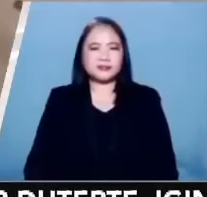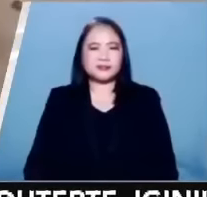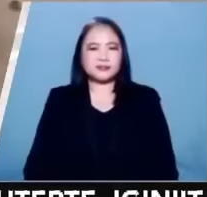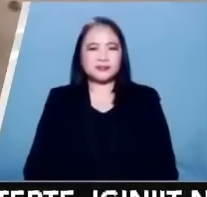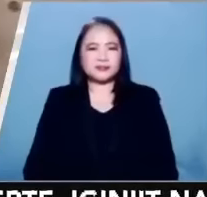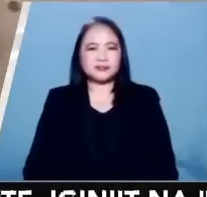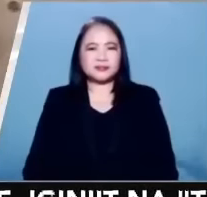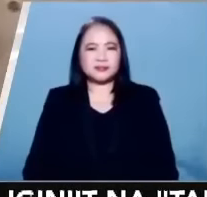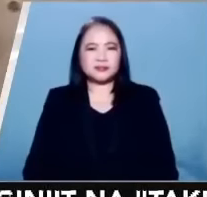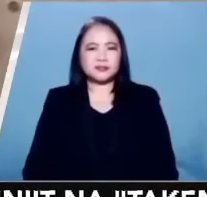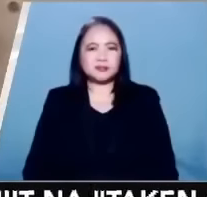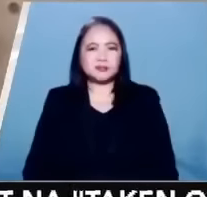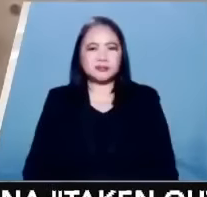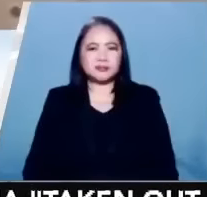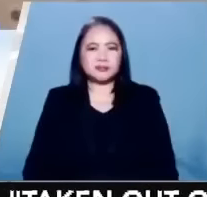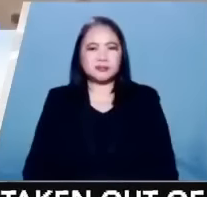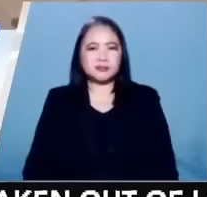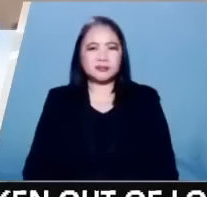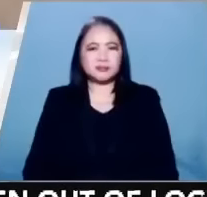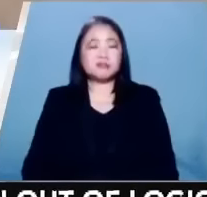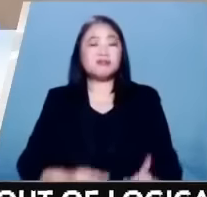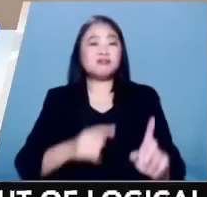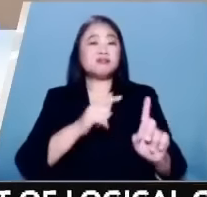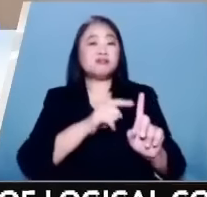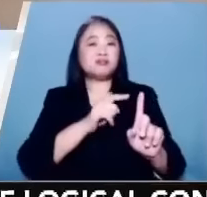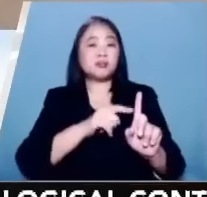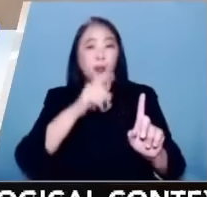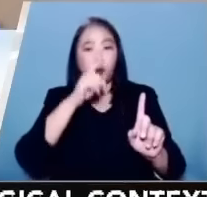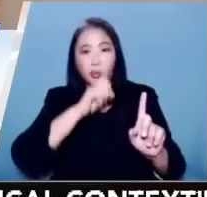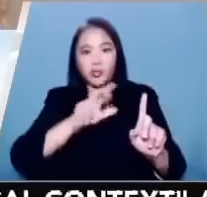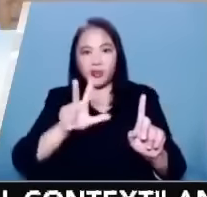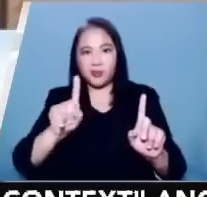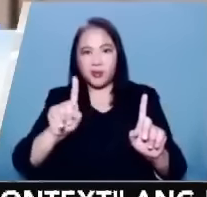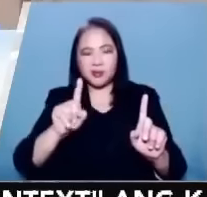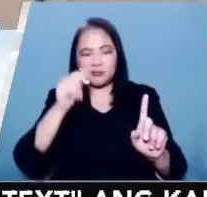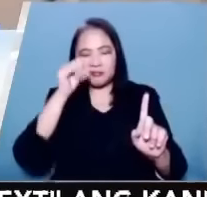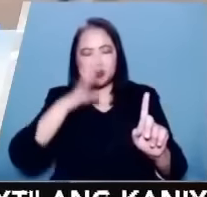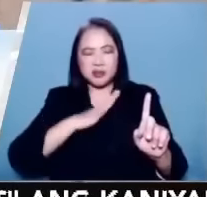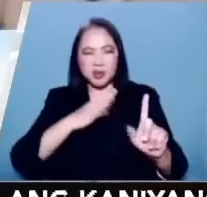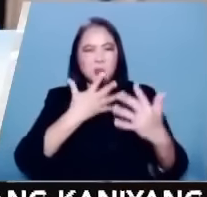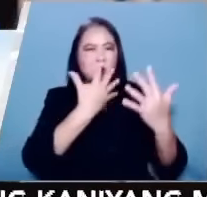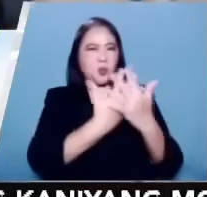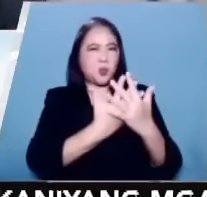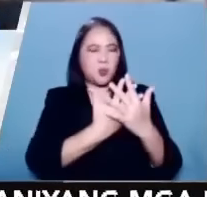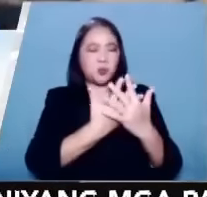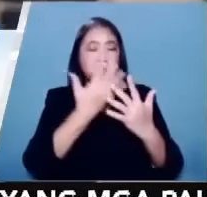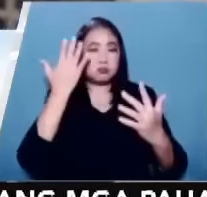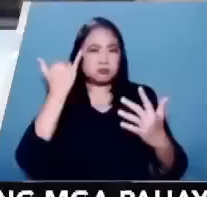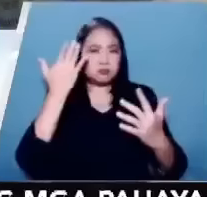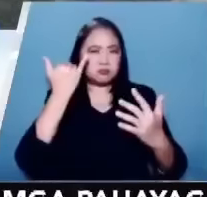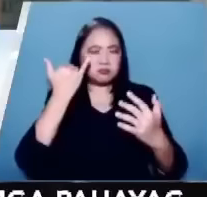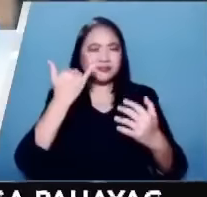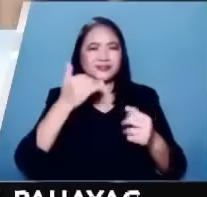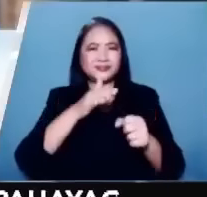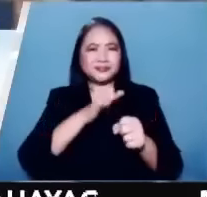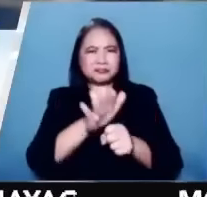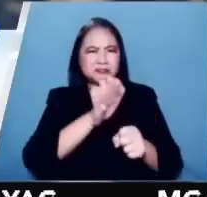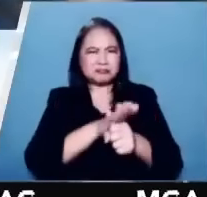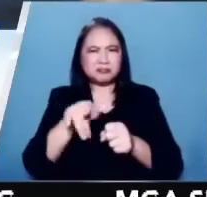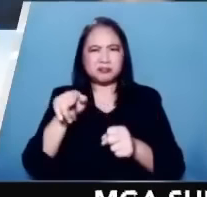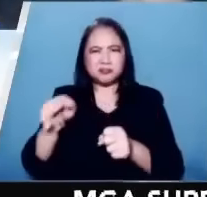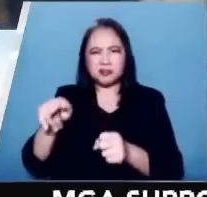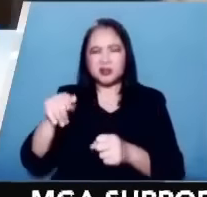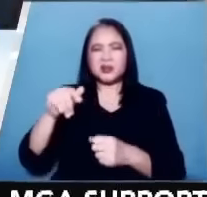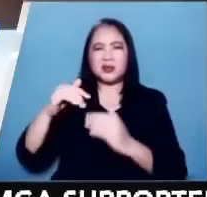exclusive kulong ang 31 anyos na lalaking ito dahil sa kasong panggagahasa sa Menor De Edad niyang